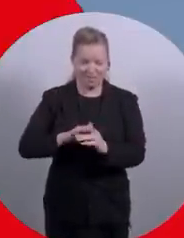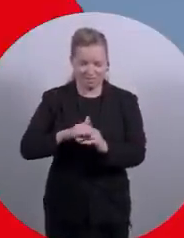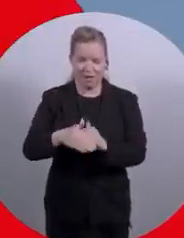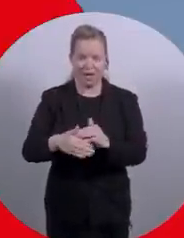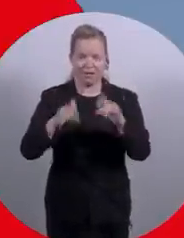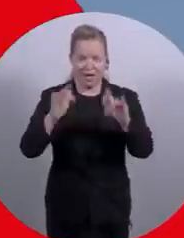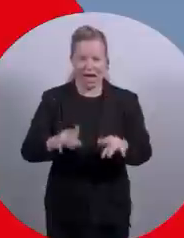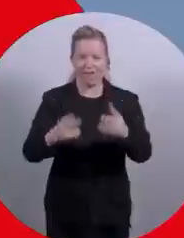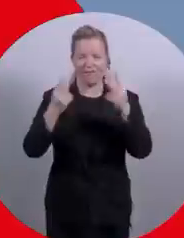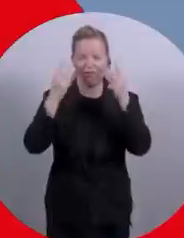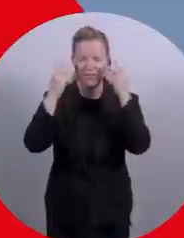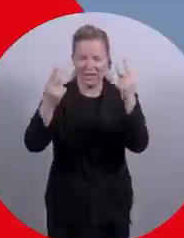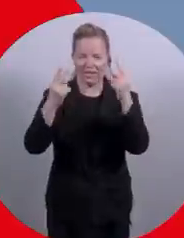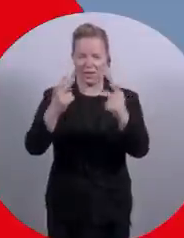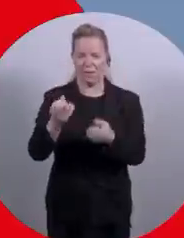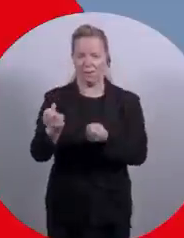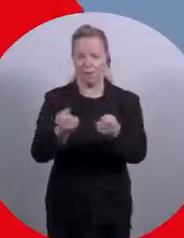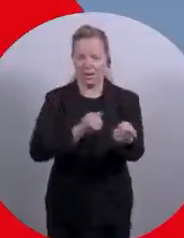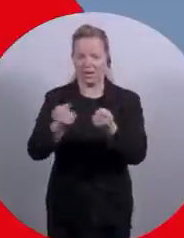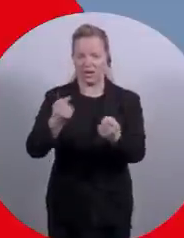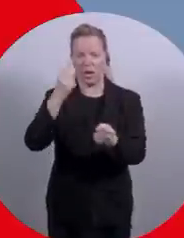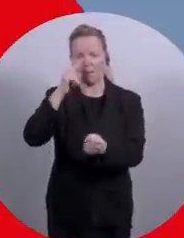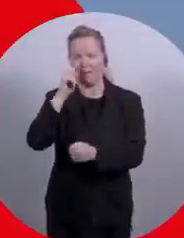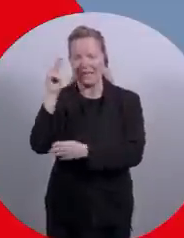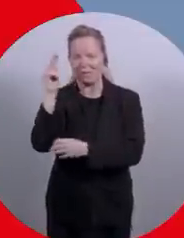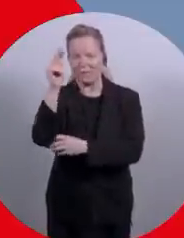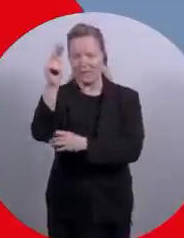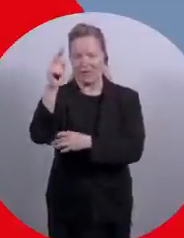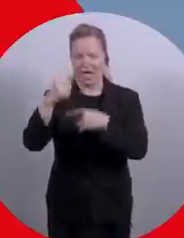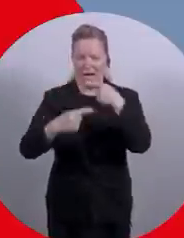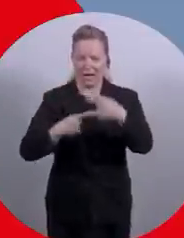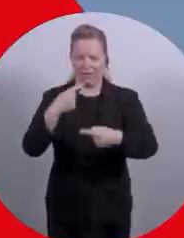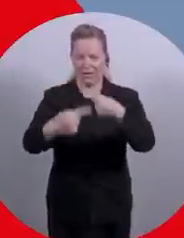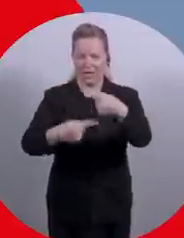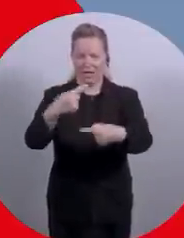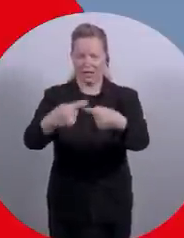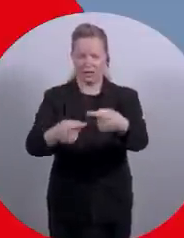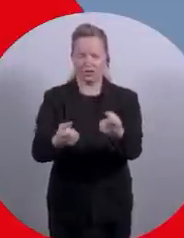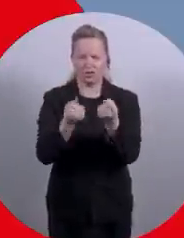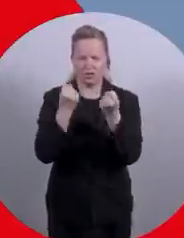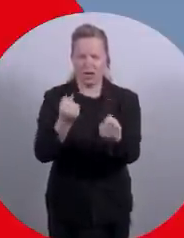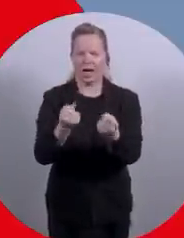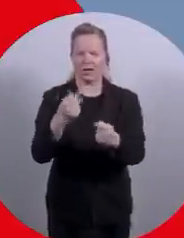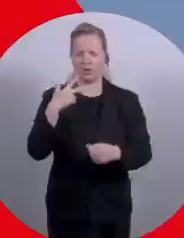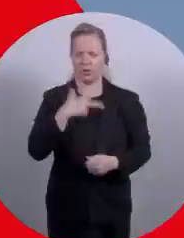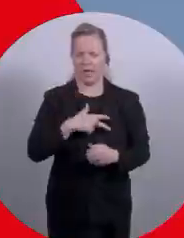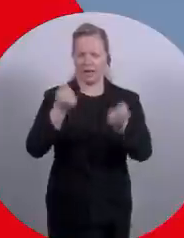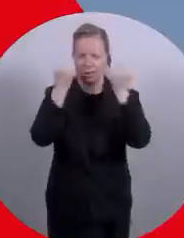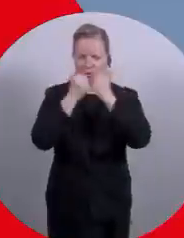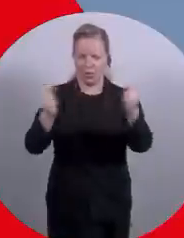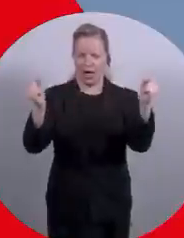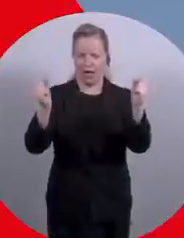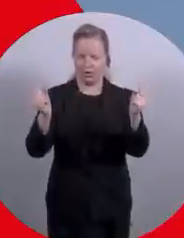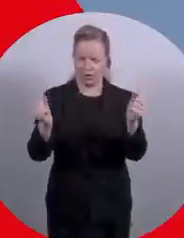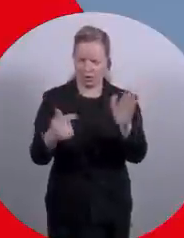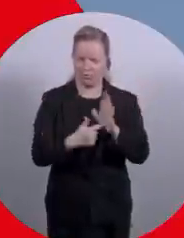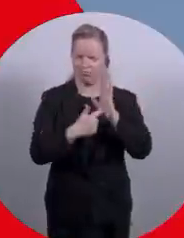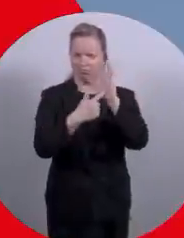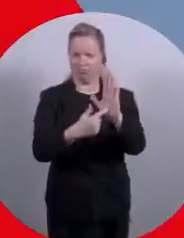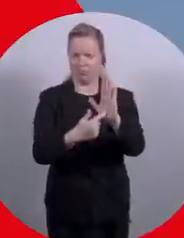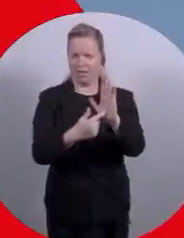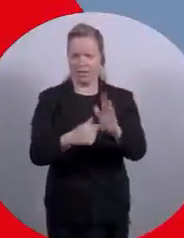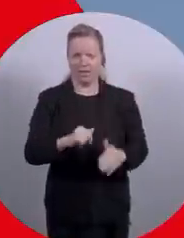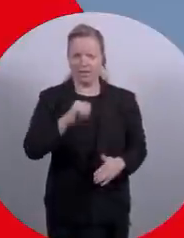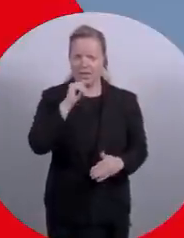ganzer konkrete politische Perspektive zu entwickeln aber Perspektive zu entwickeln mit einer starken sozialdemokratischen Handschrift die sich von niemanden fürchte